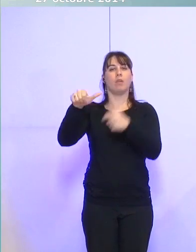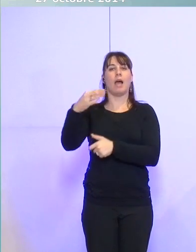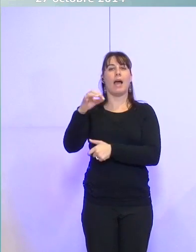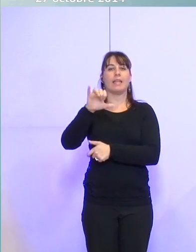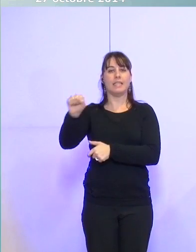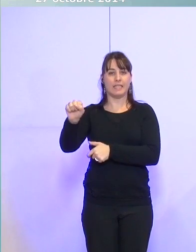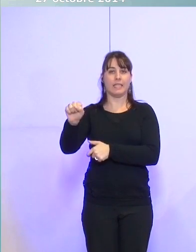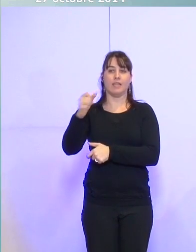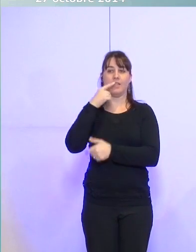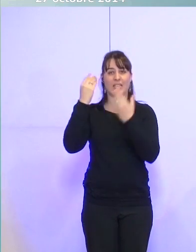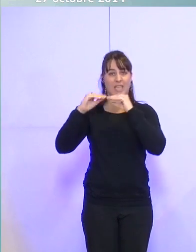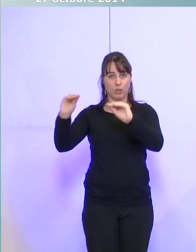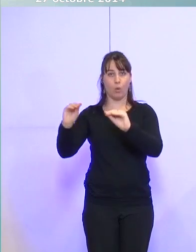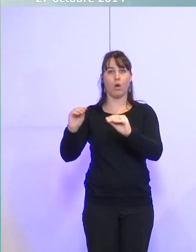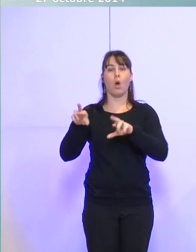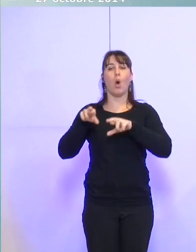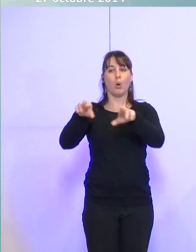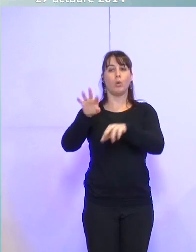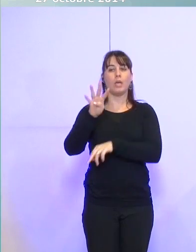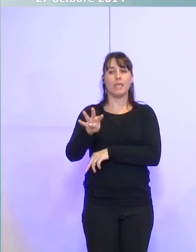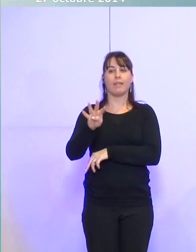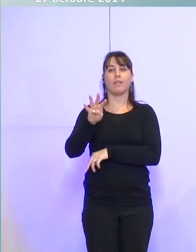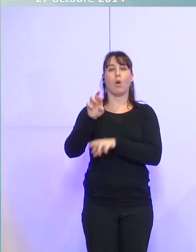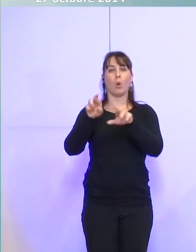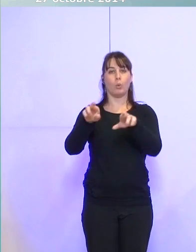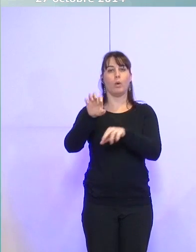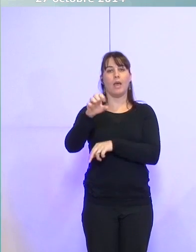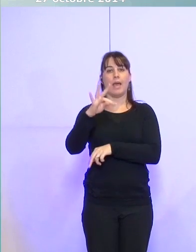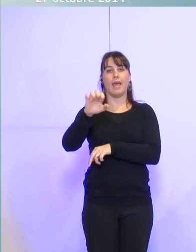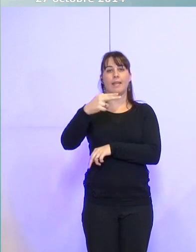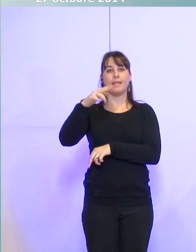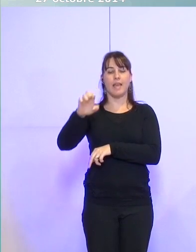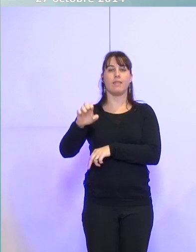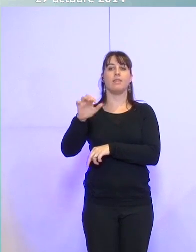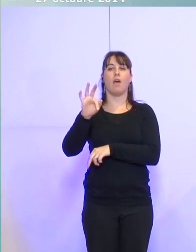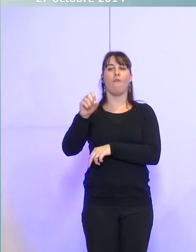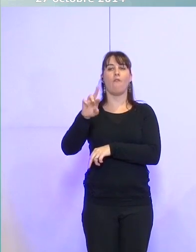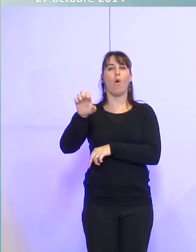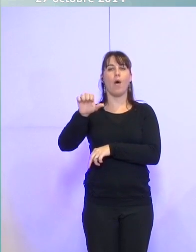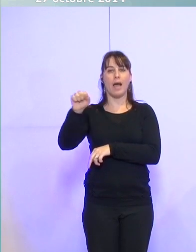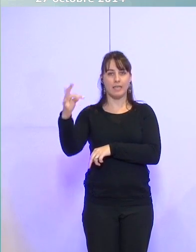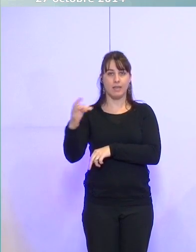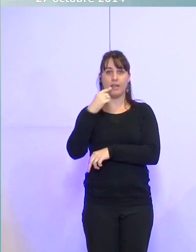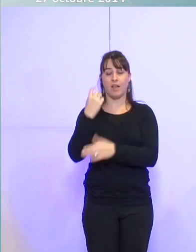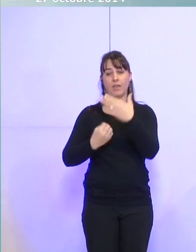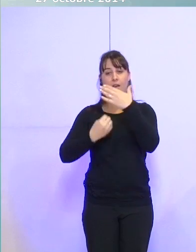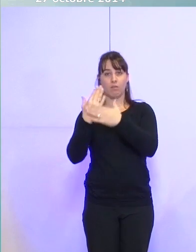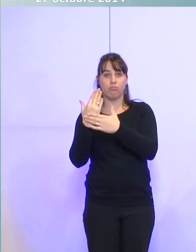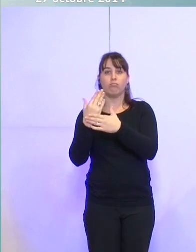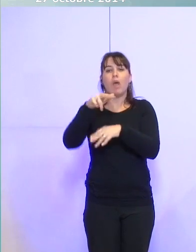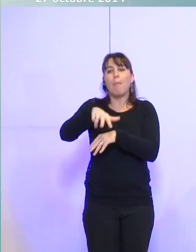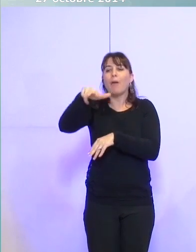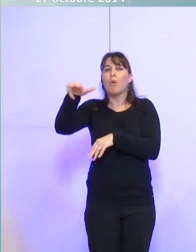immeuble situé 4 rue Étienne Forest. Suite à une préemption afin de créer 8 logements sociaux de petite